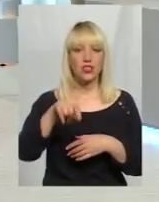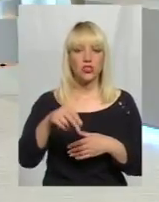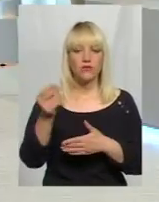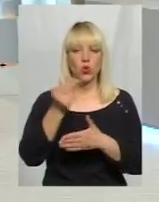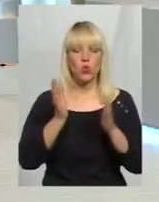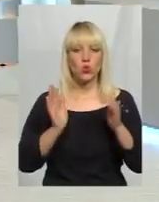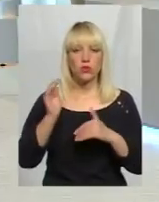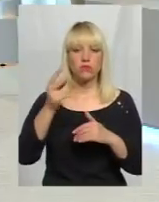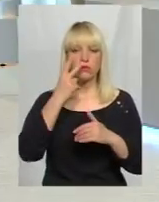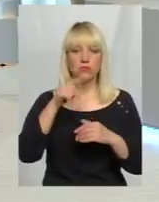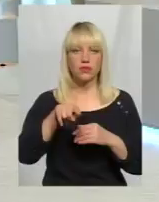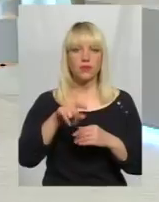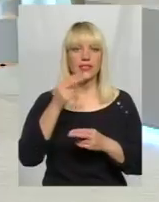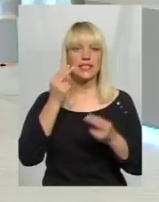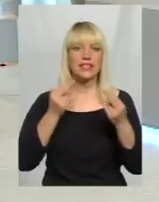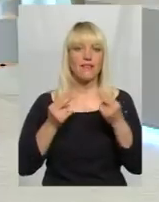терракота. И вот